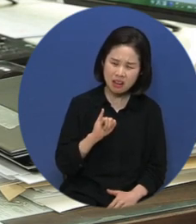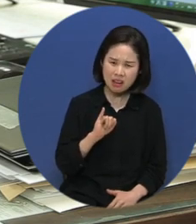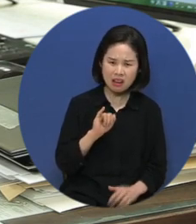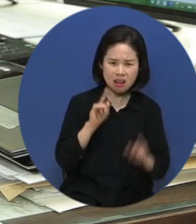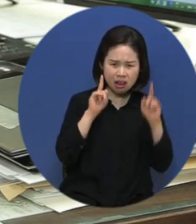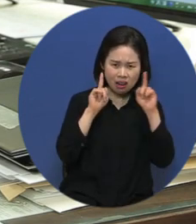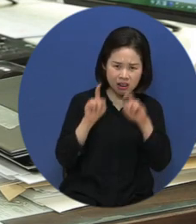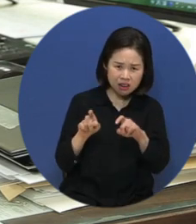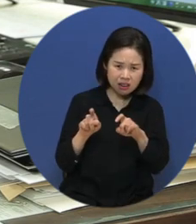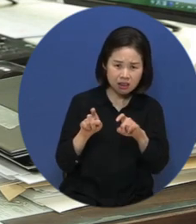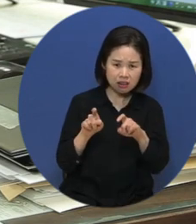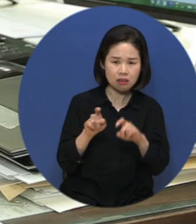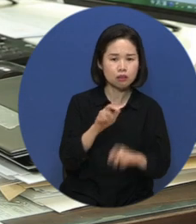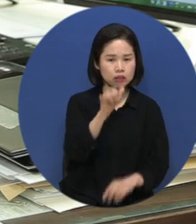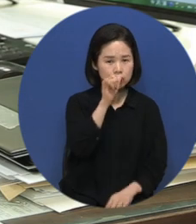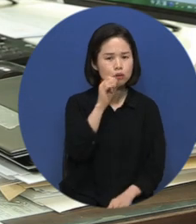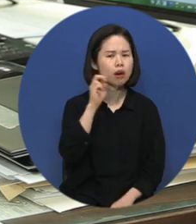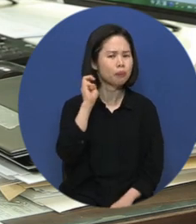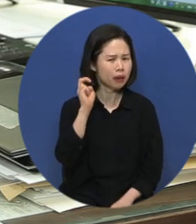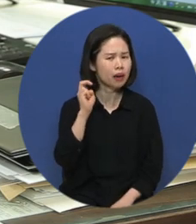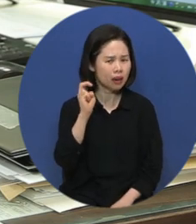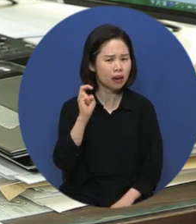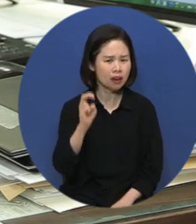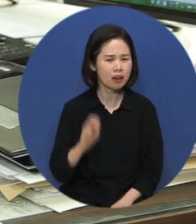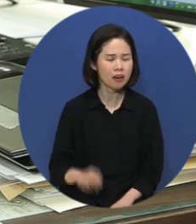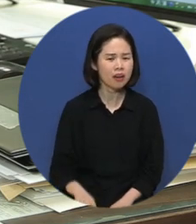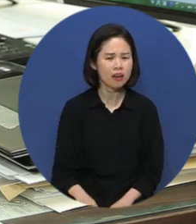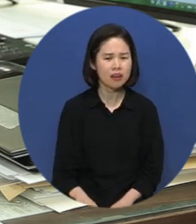사람들이 뭐 있을 것 같기도 해요. 네. 네.